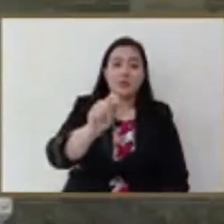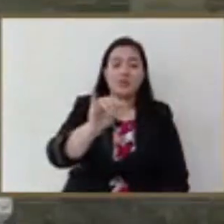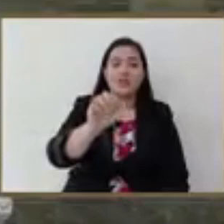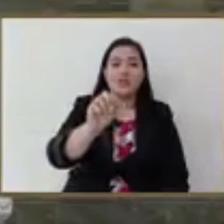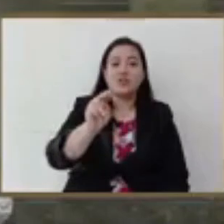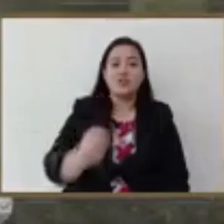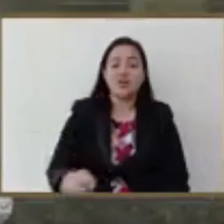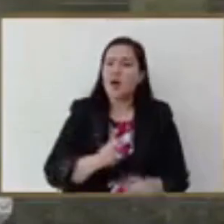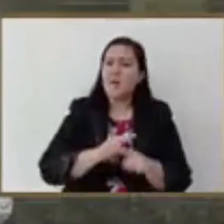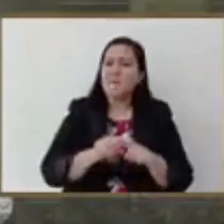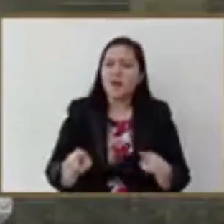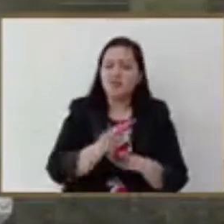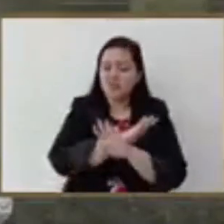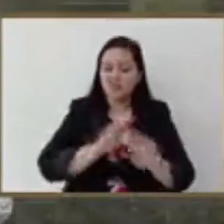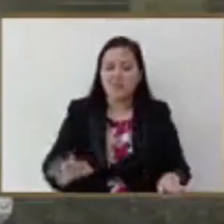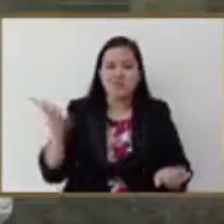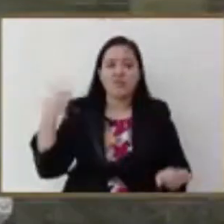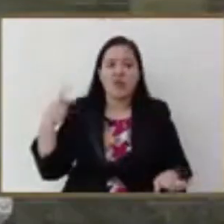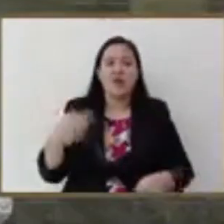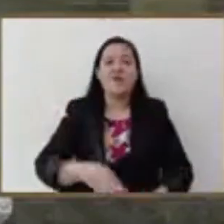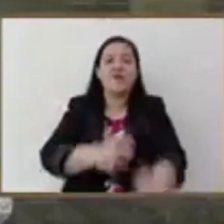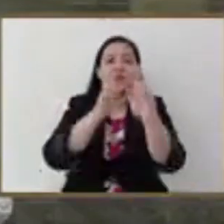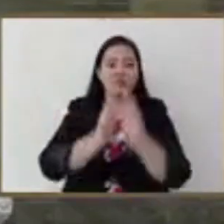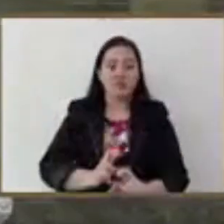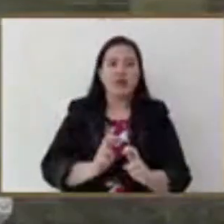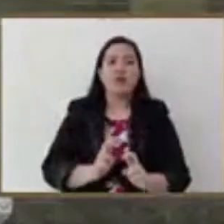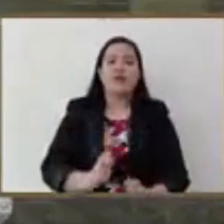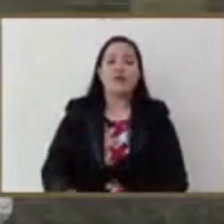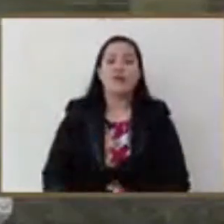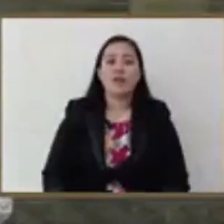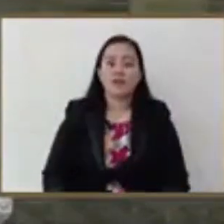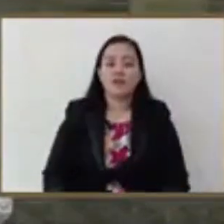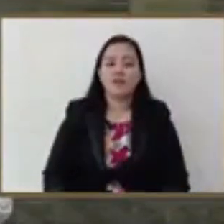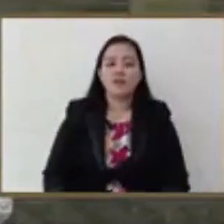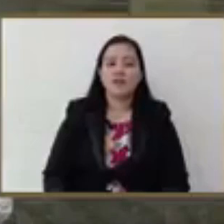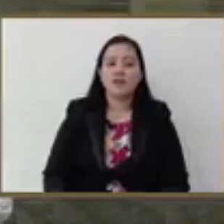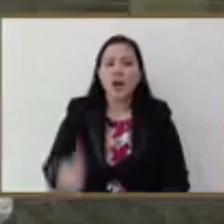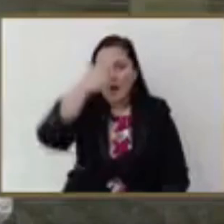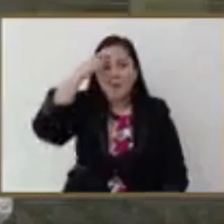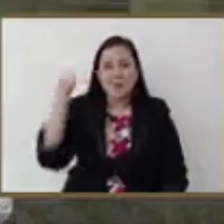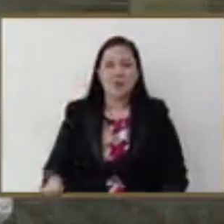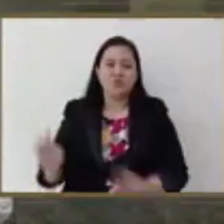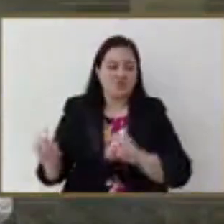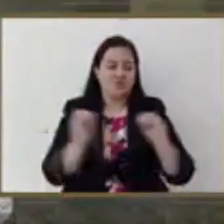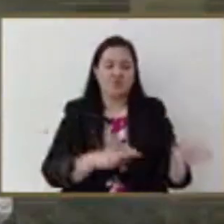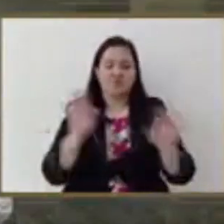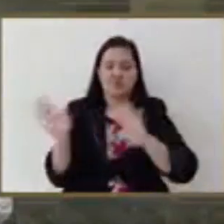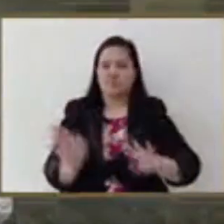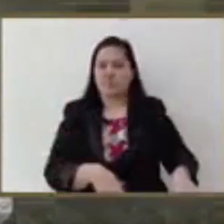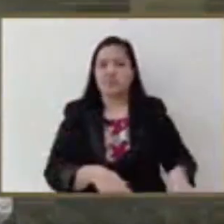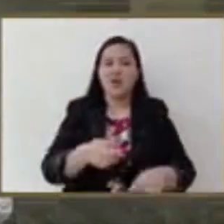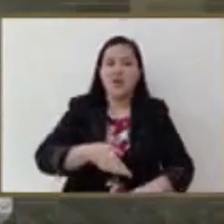ng respeto sapagkat ang nagtanggal ng kanyang respeto ay yung kanyang position. Kapatid, kung ang position